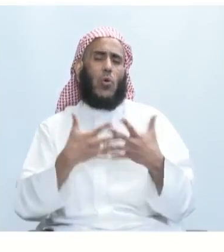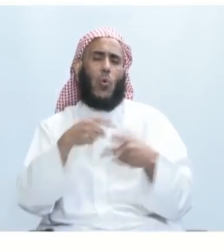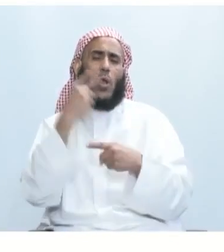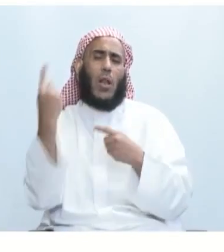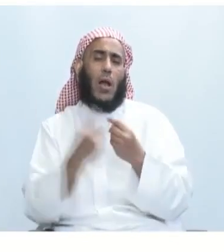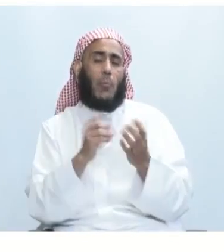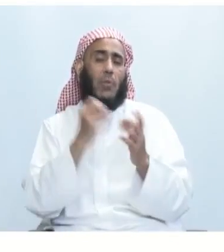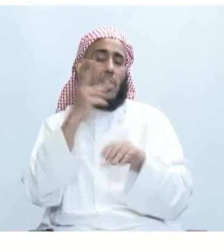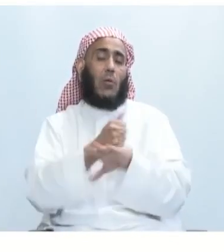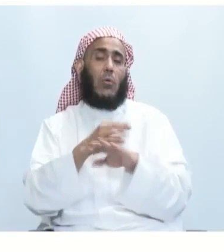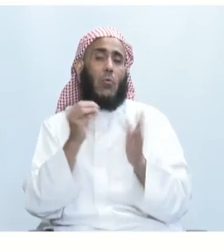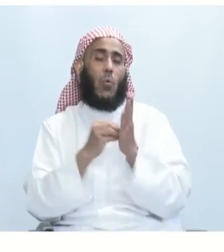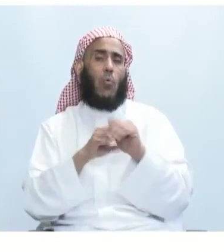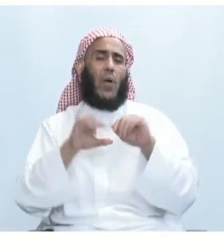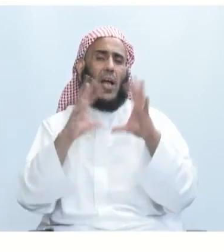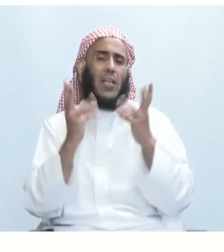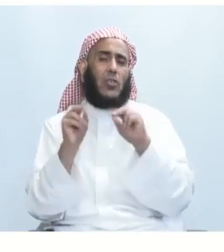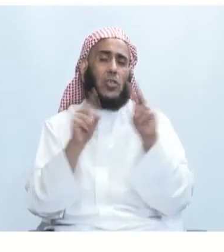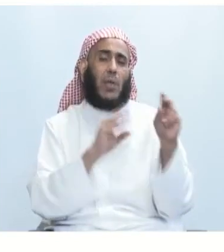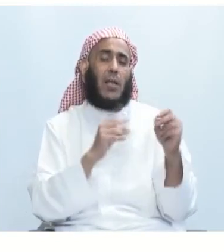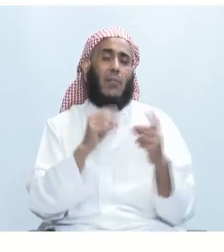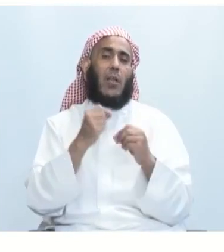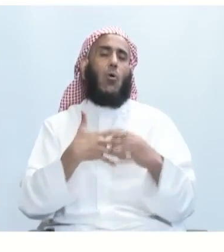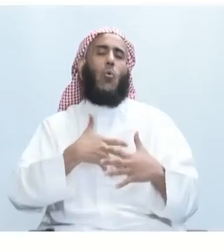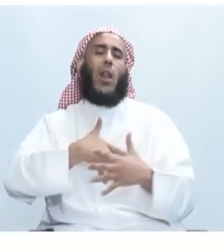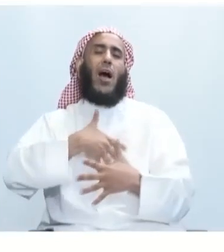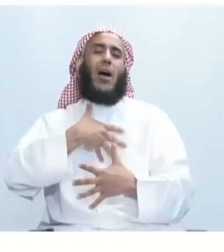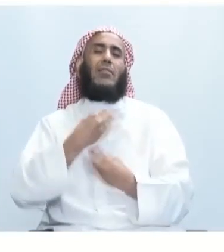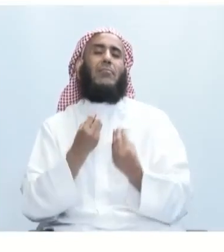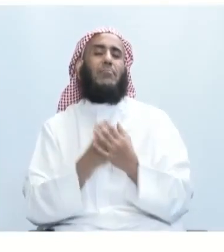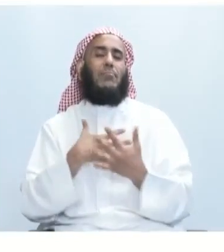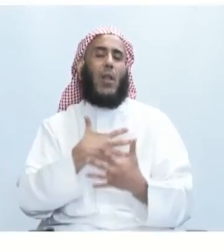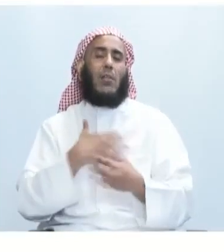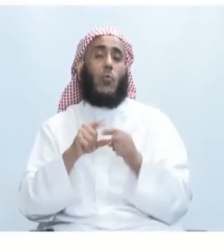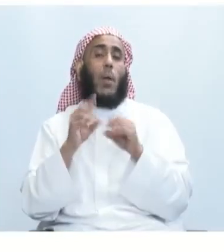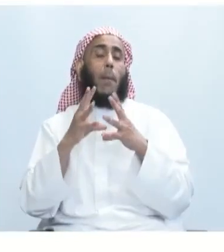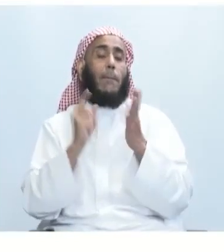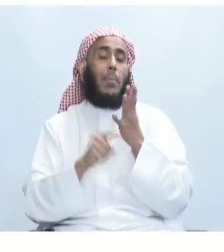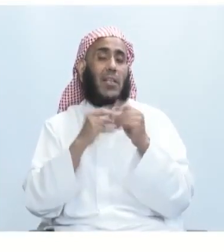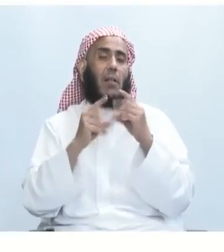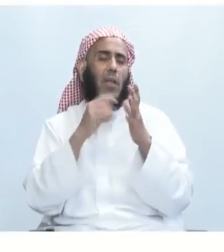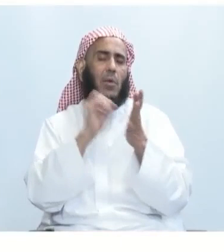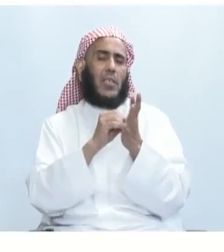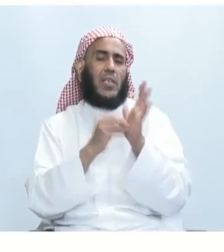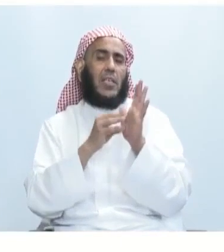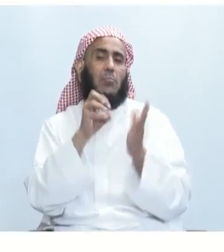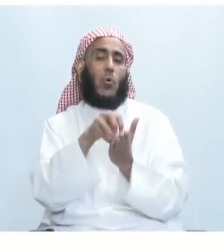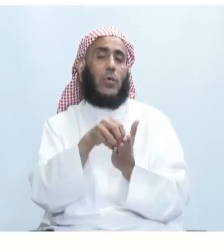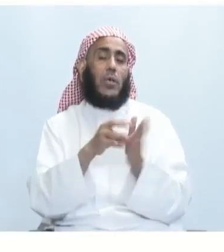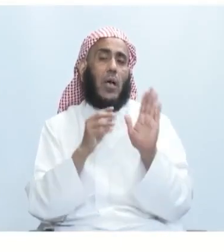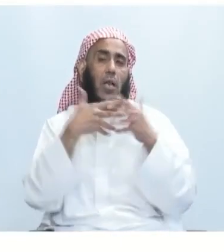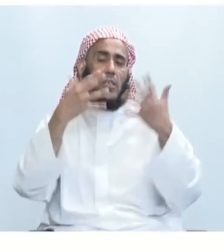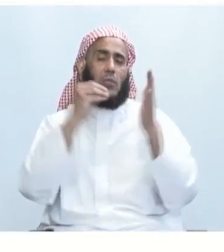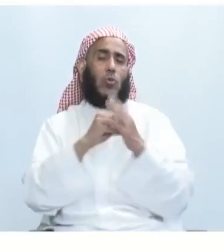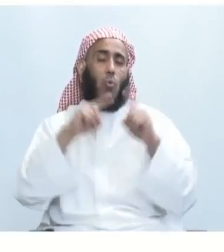وتحديد الفكره والموضوع والوقوف على الصور الفنيه والعاطفه هنا مبادئ التحليل فهم النص تحديد موقع النص